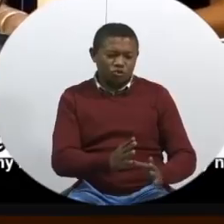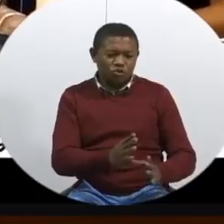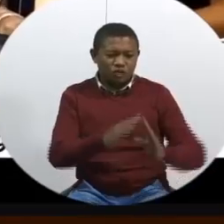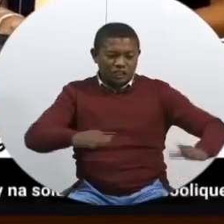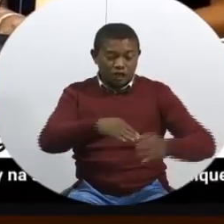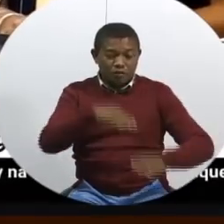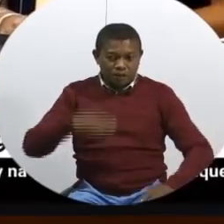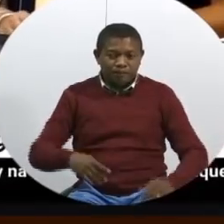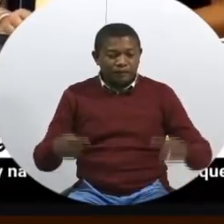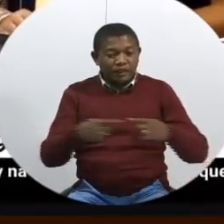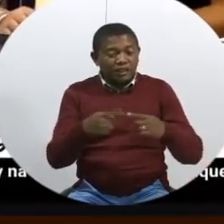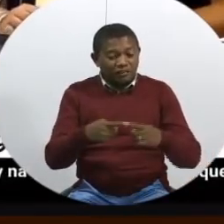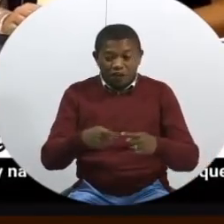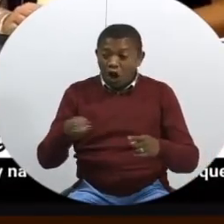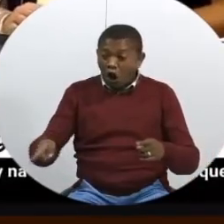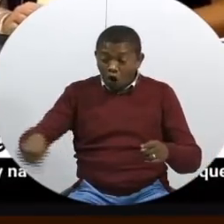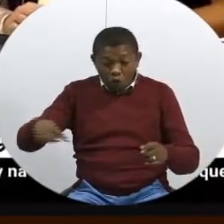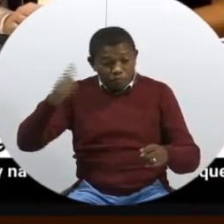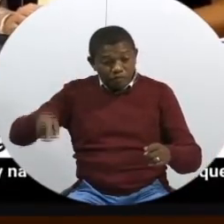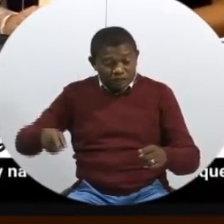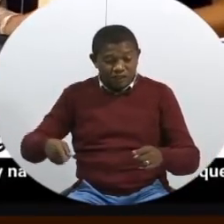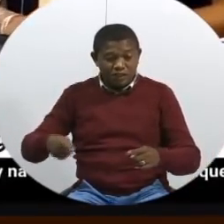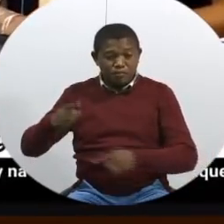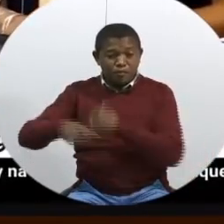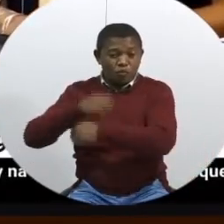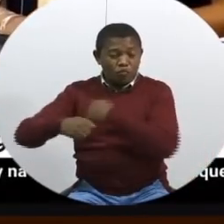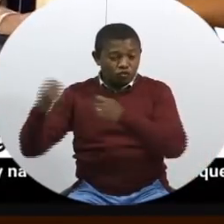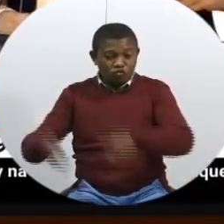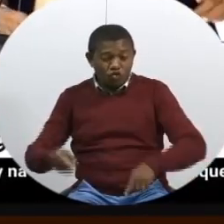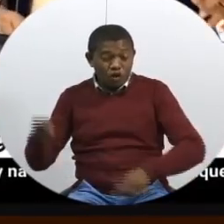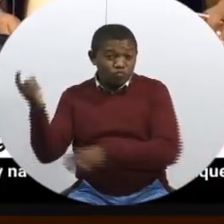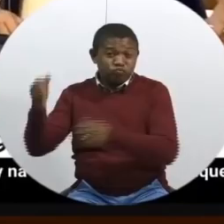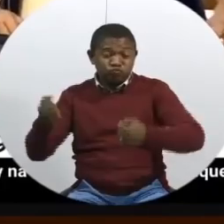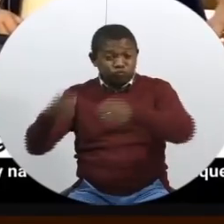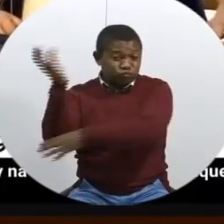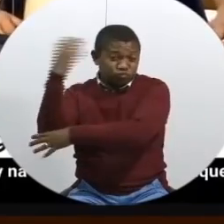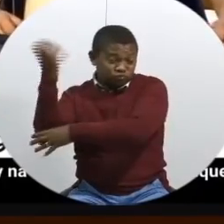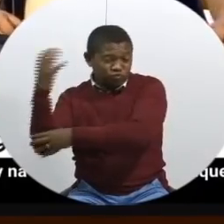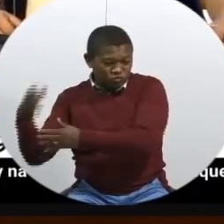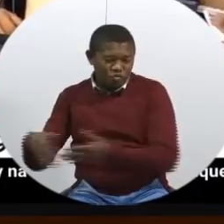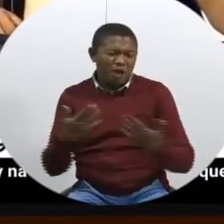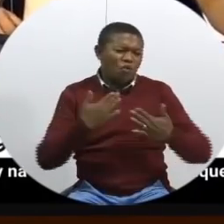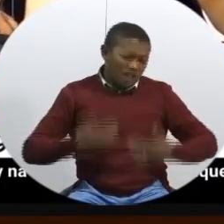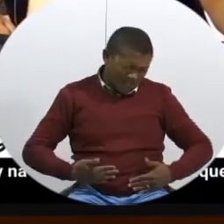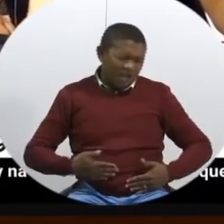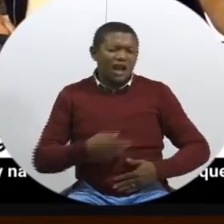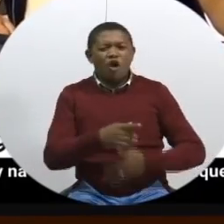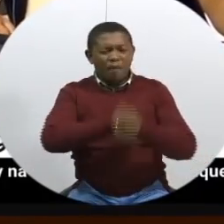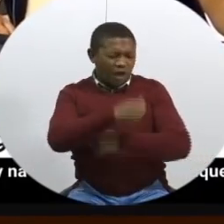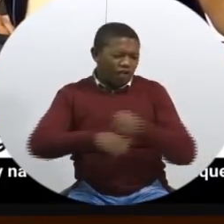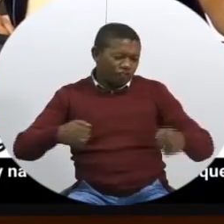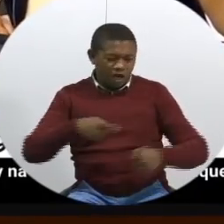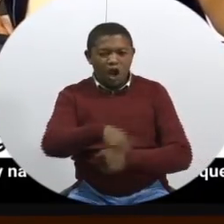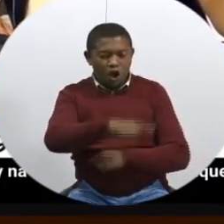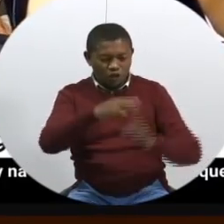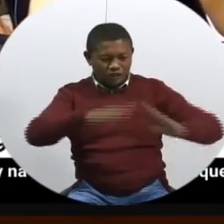dia ny mpamonjy voinana ny pompier no nan'olo tena zay ny asa nataony a